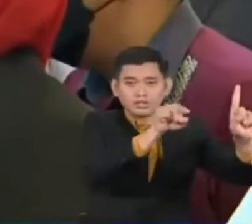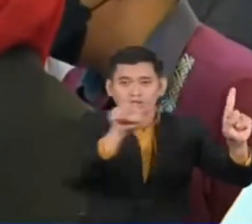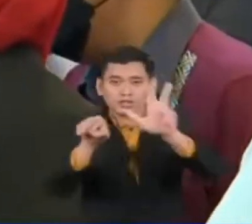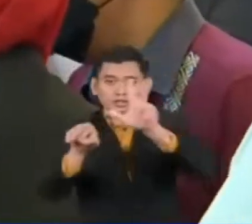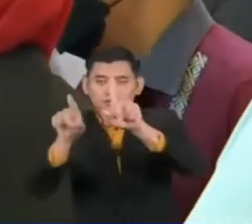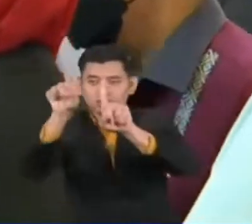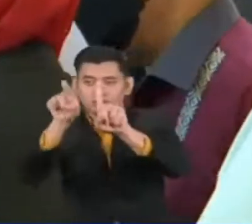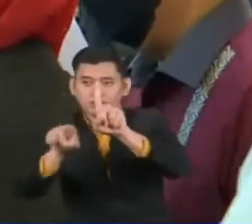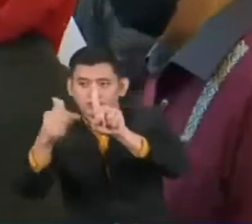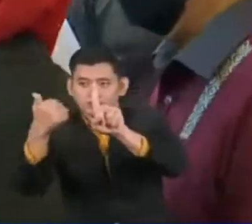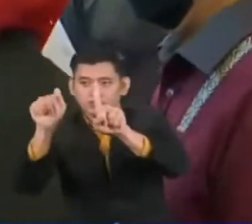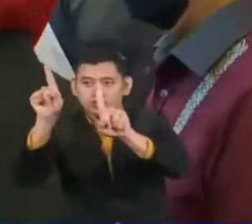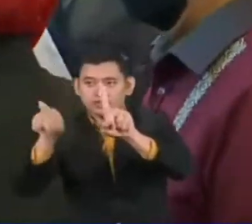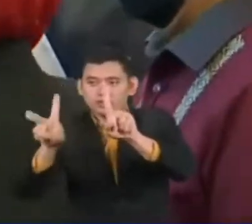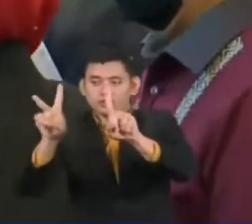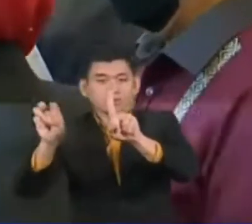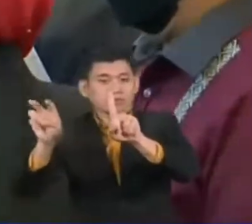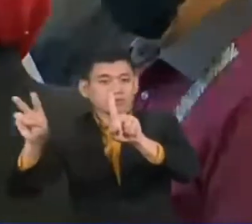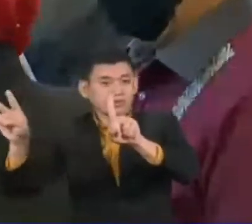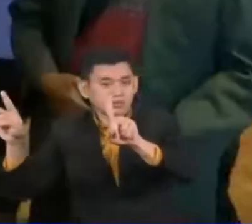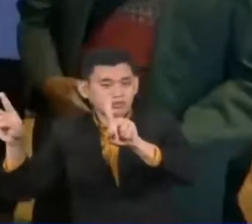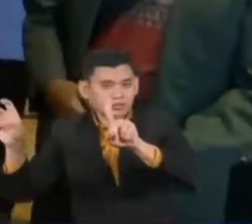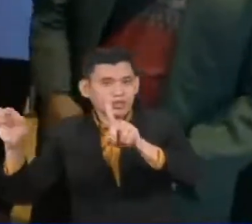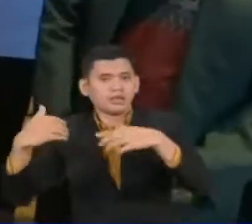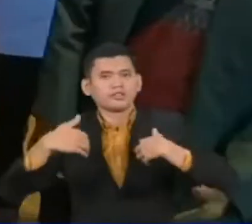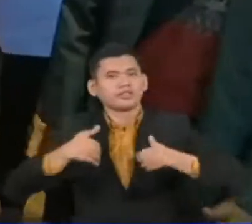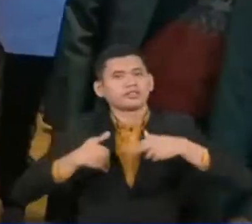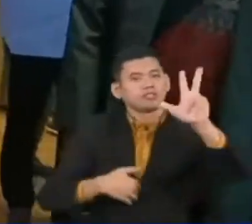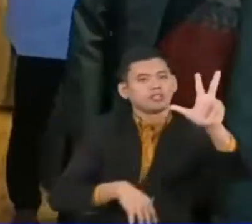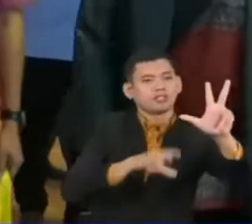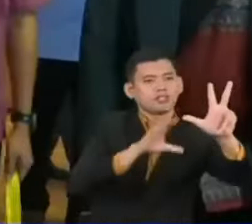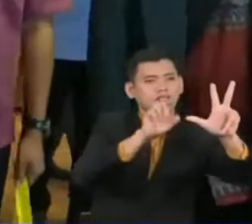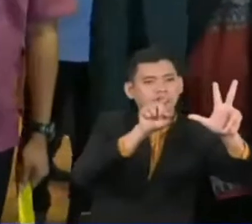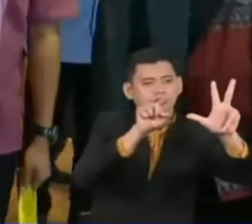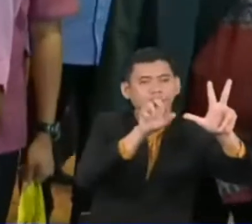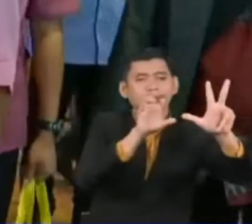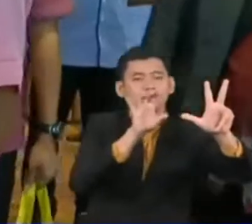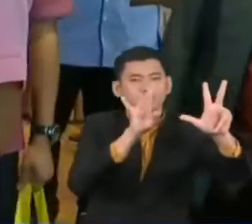31 Oktober 2020, sebanyak